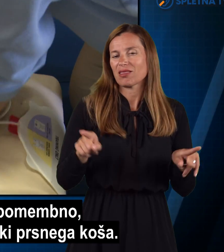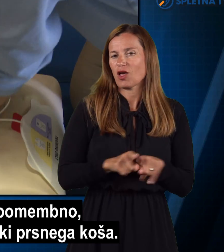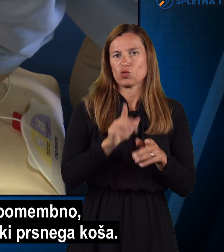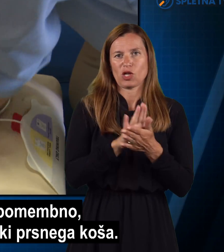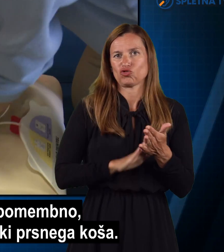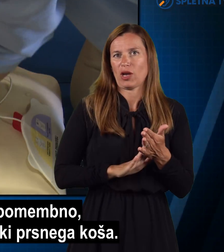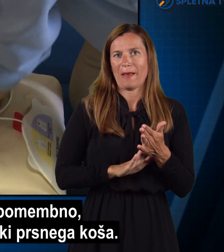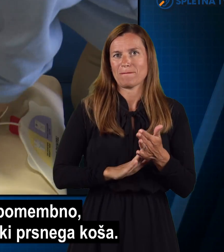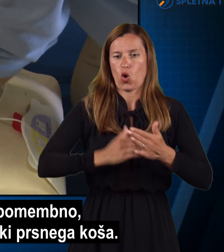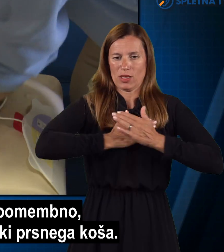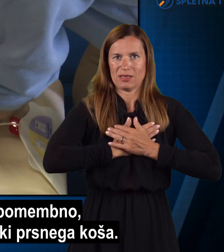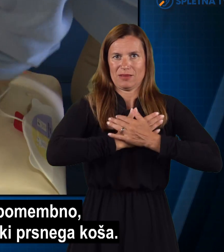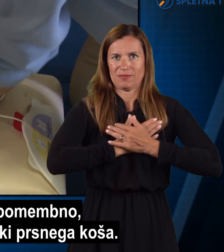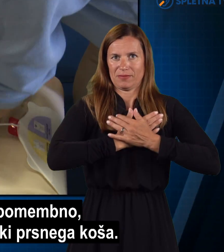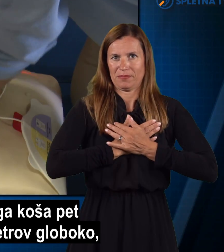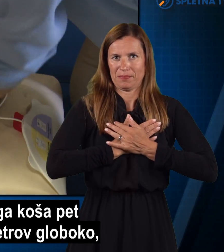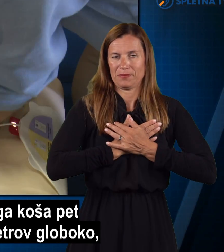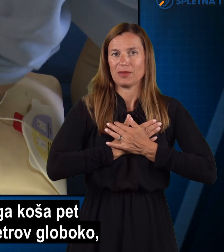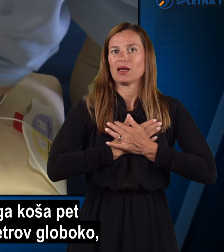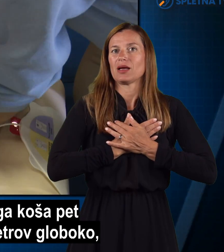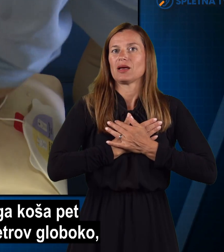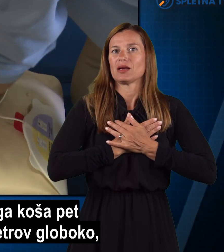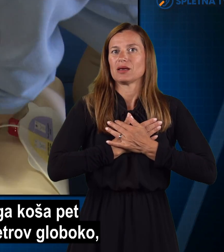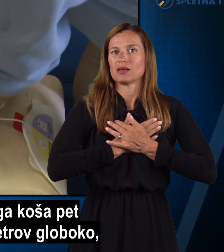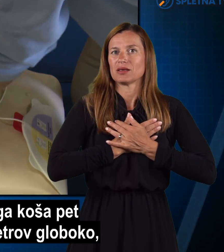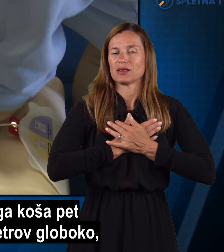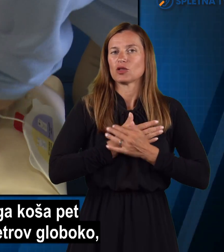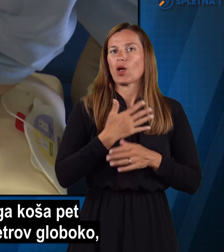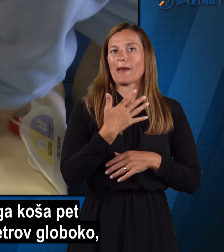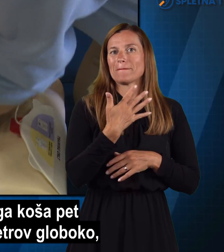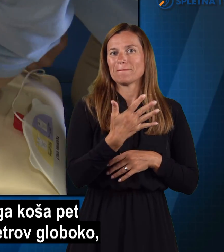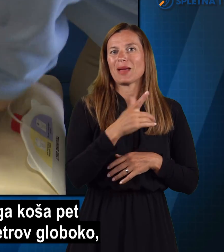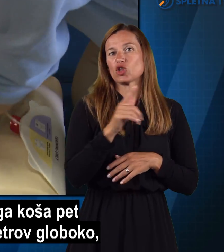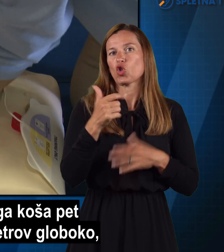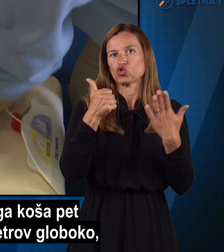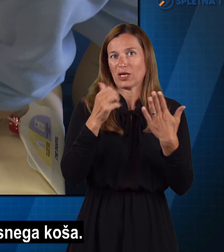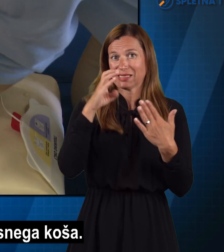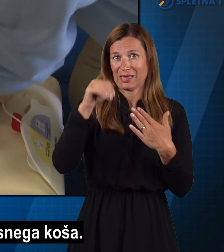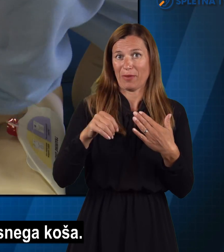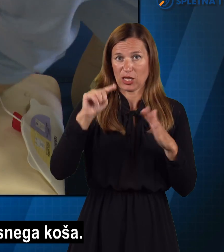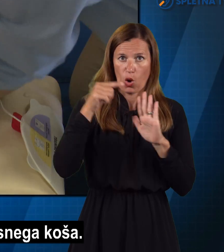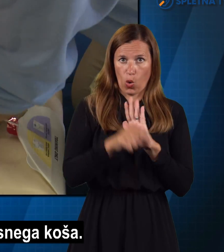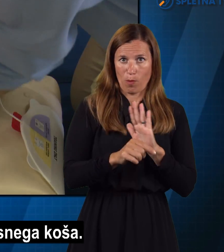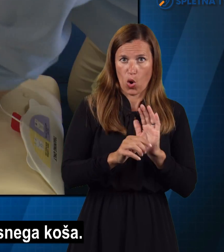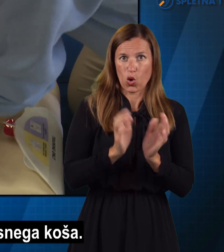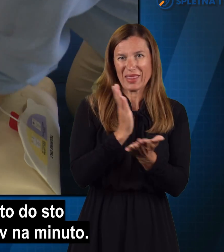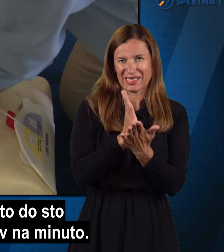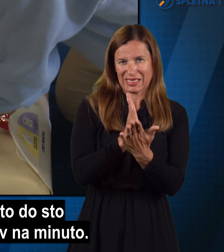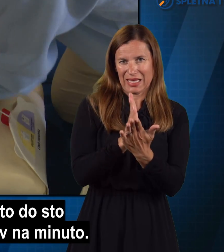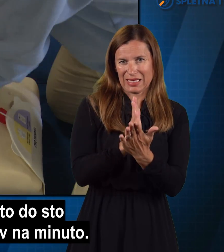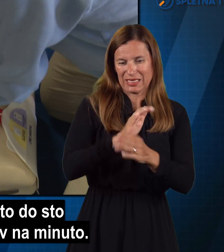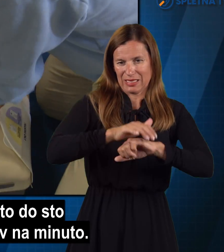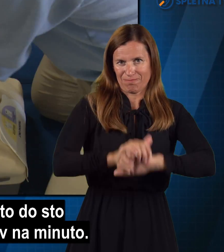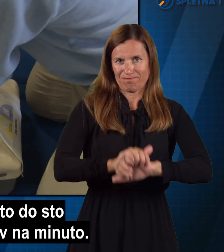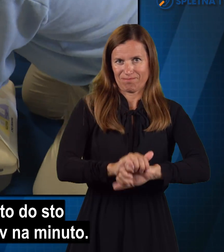z stisci prsnega koša, 5 do 6 cm globoko, na sredini prsnega koša, približno 100